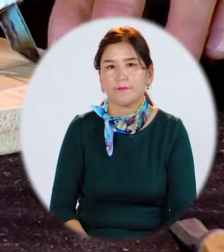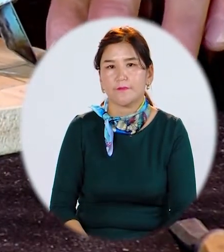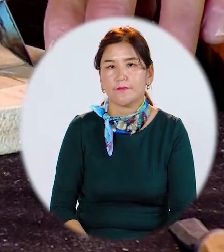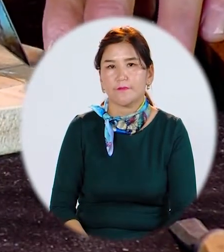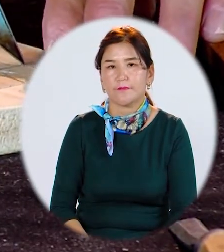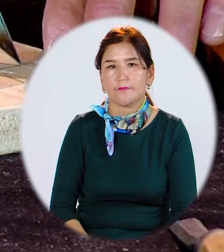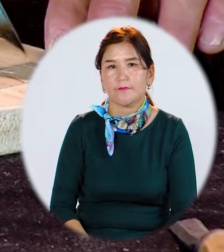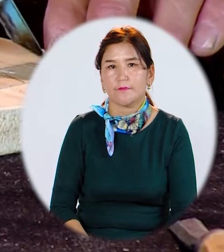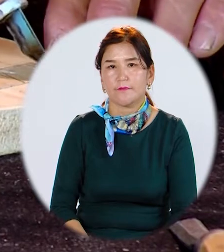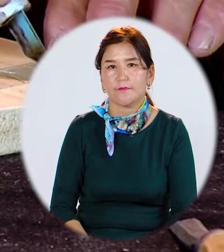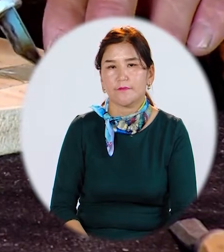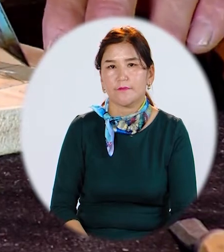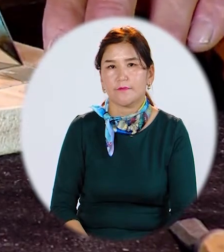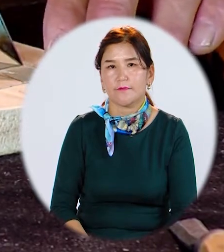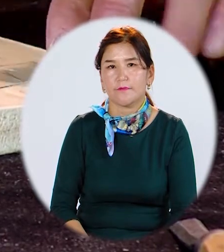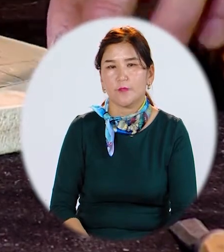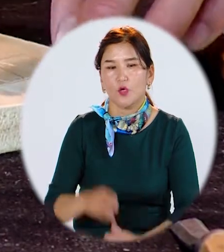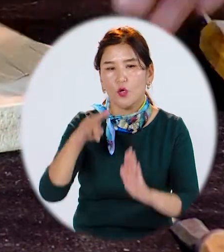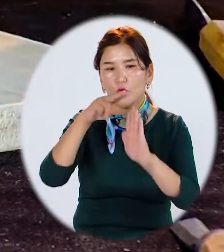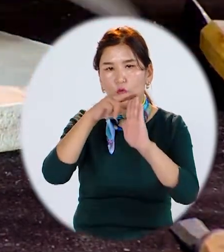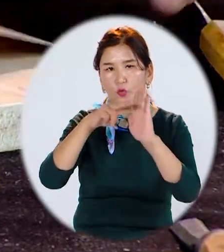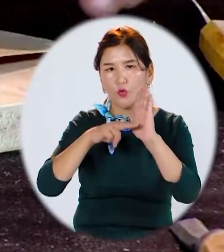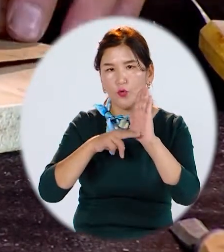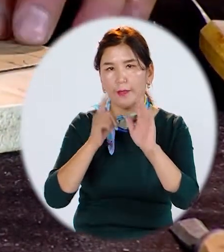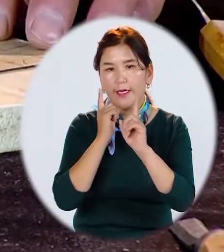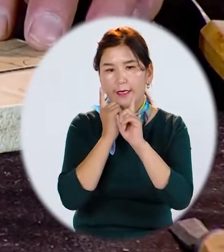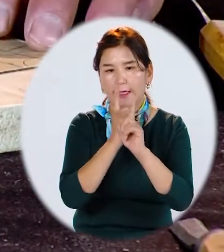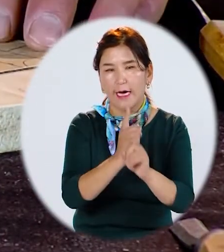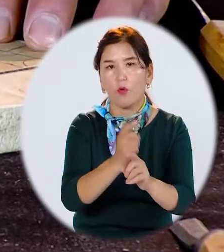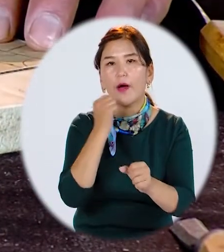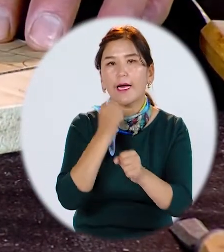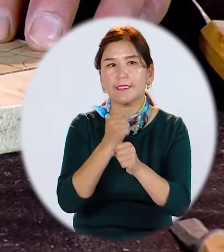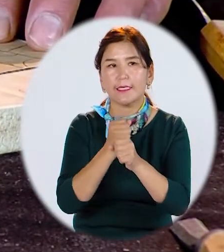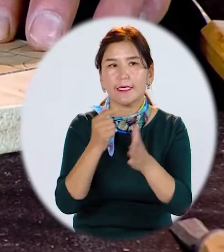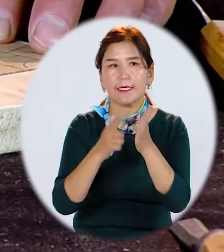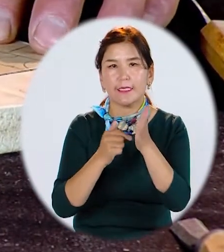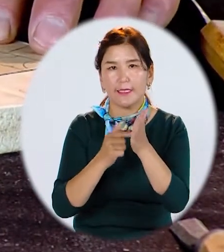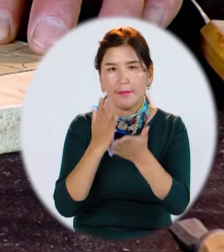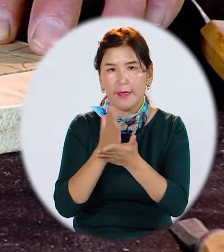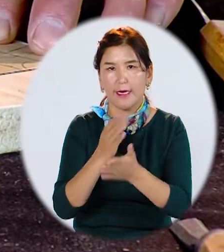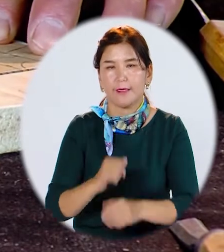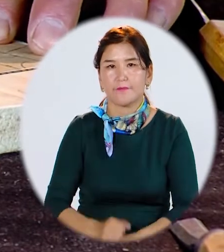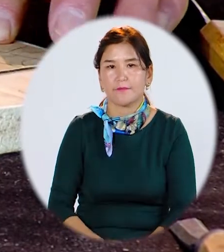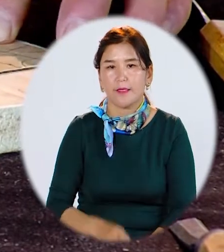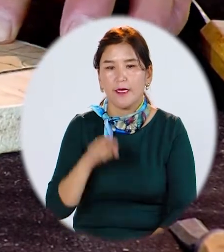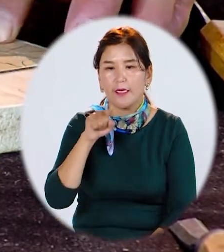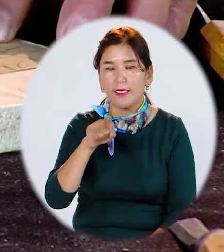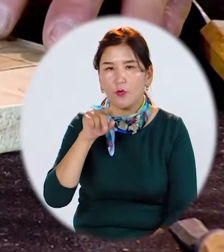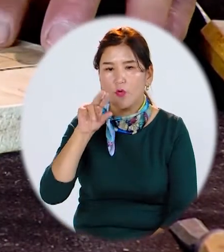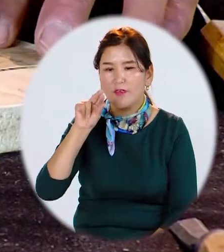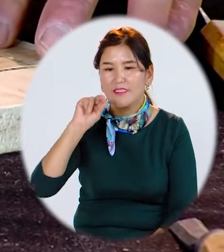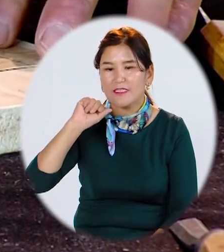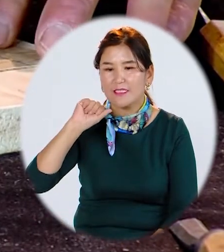За аюулгүй ажиллах дүрмийг бас сайтар баримтлах хэрэгтэй. За энэ чагтыг ингэж баг зэрэг